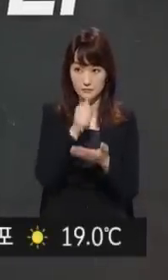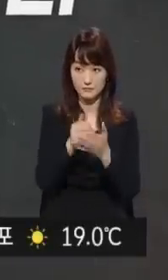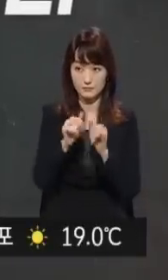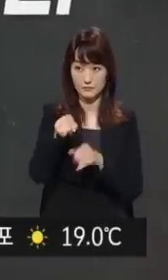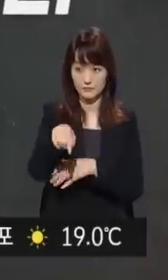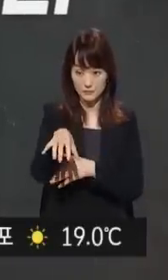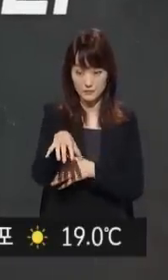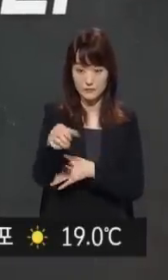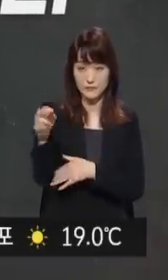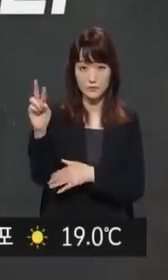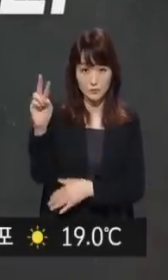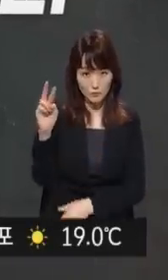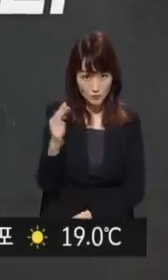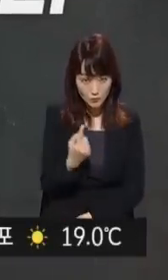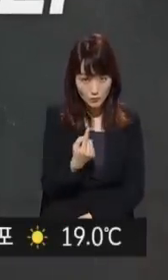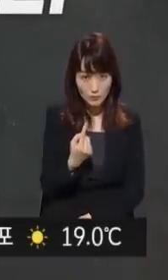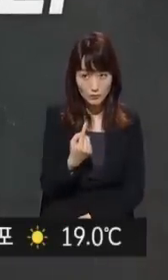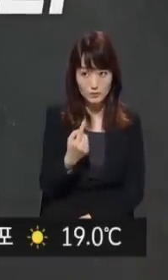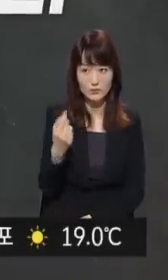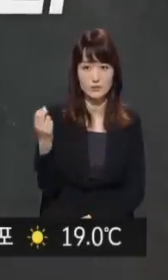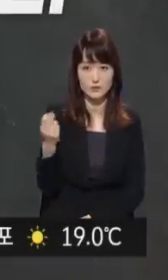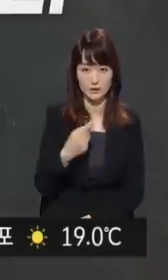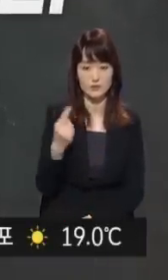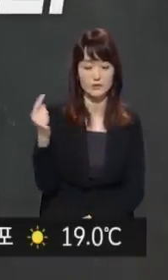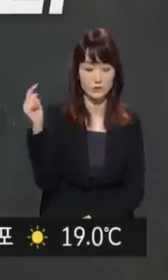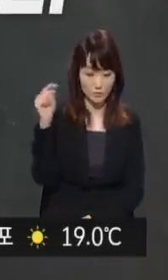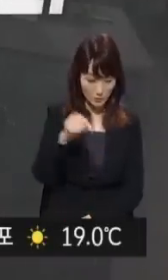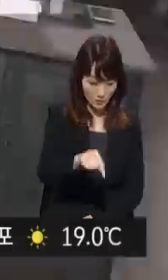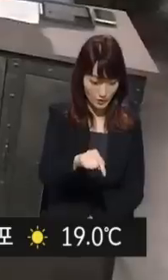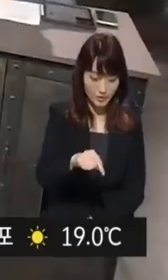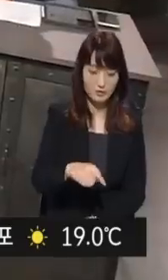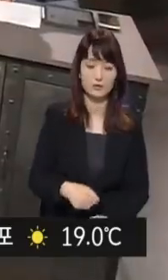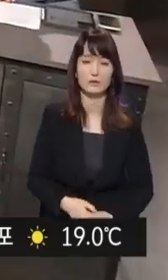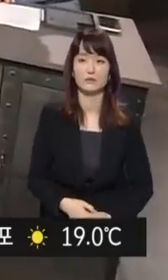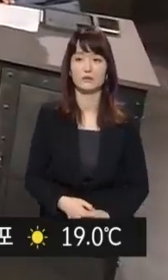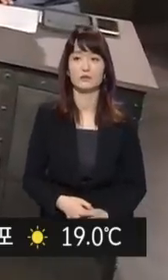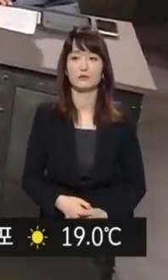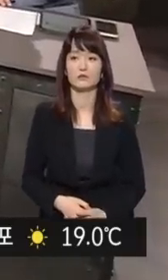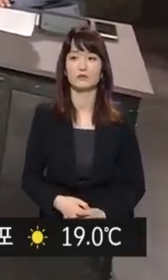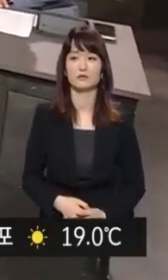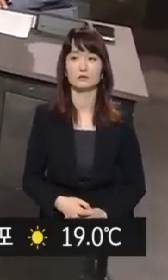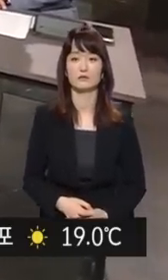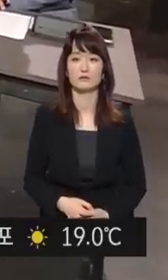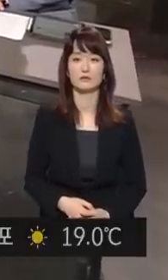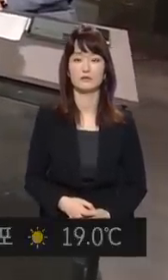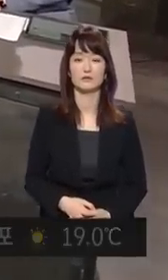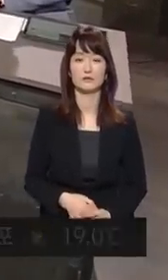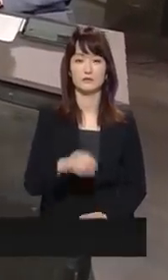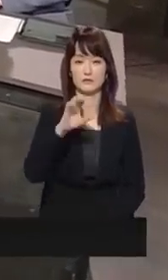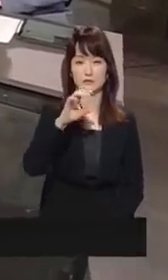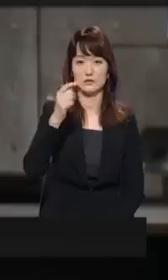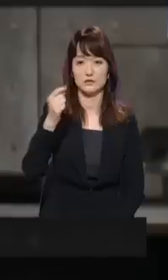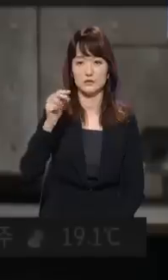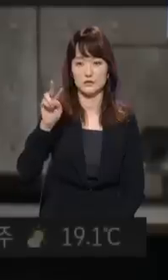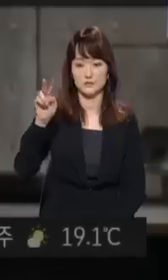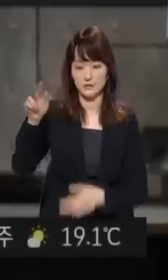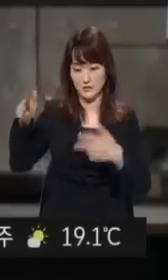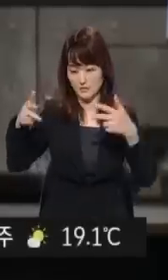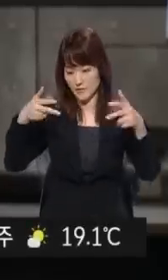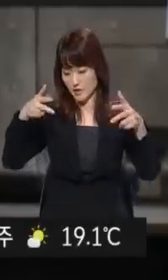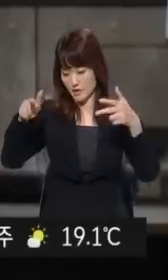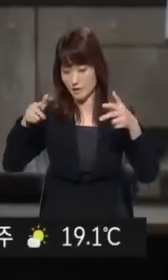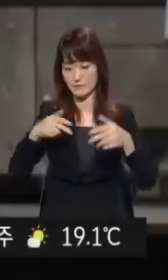범인은 현장에 돌아온다 다시 왔습니다 그렇죠 현장에 다시 돌아온 모습이 cctv에 포착이